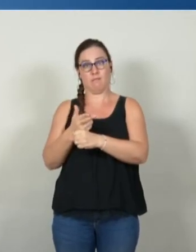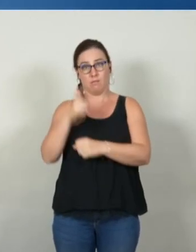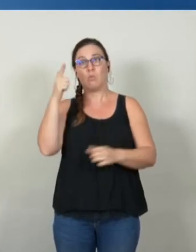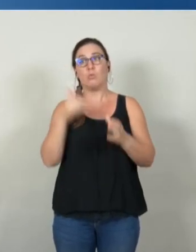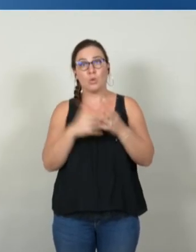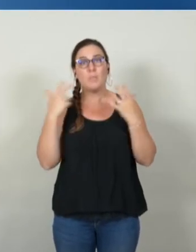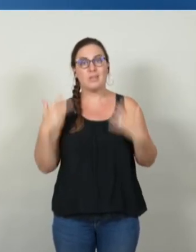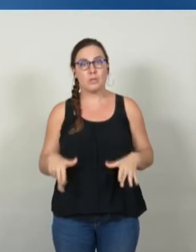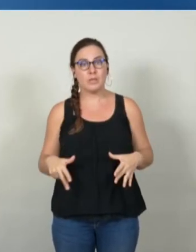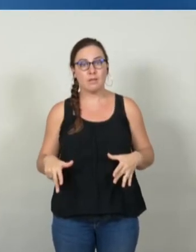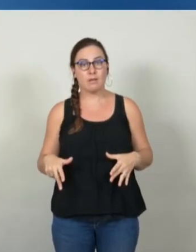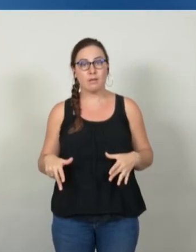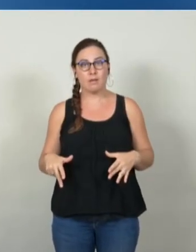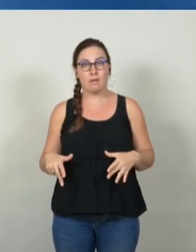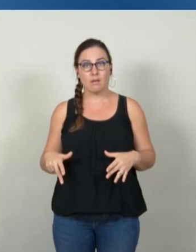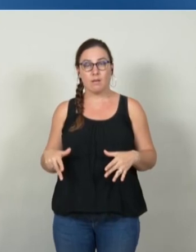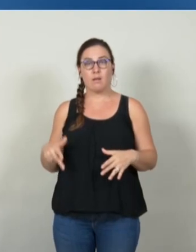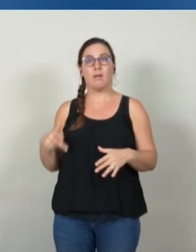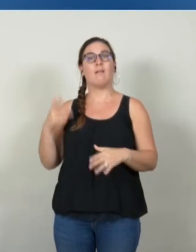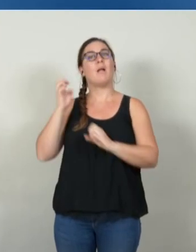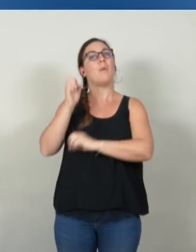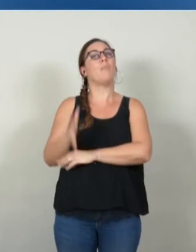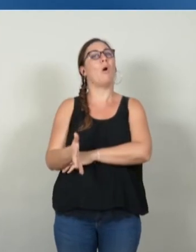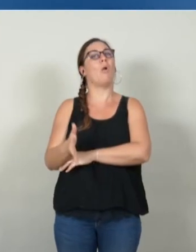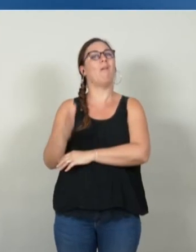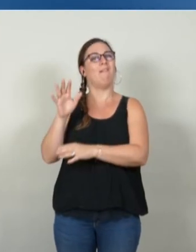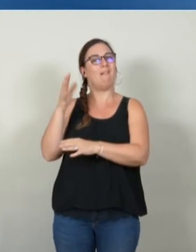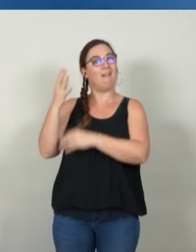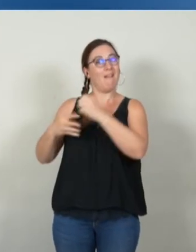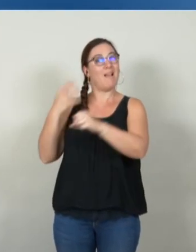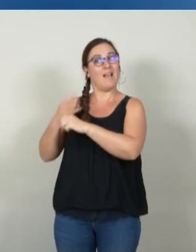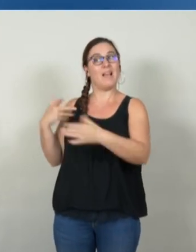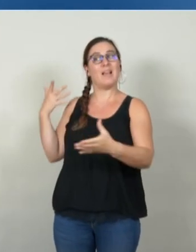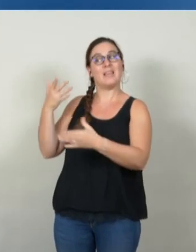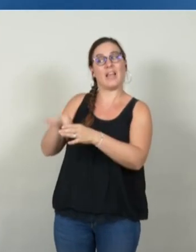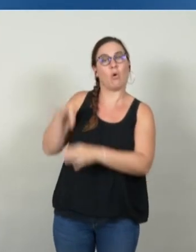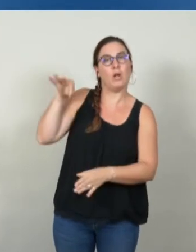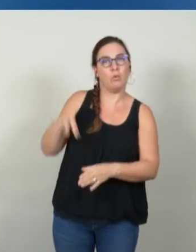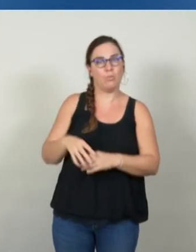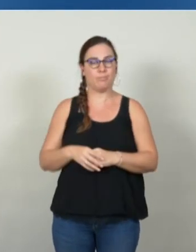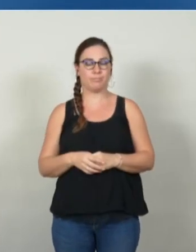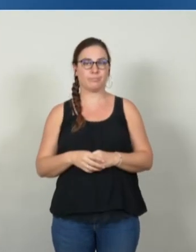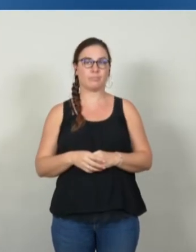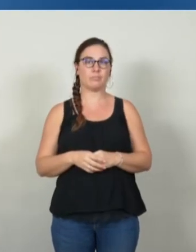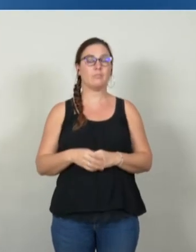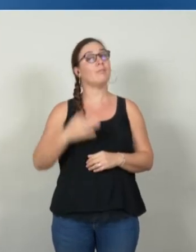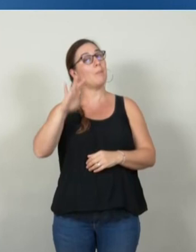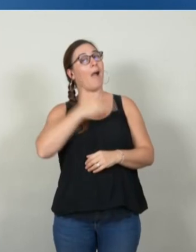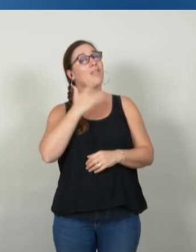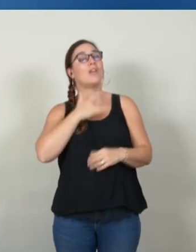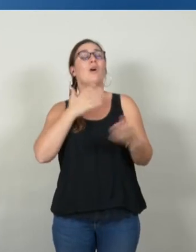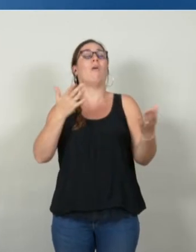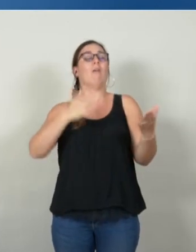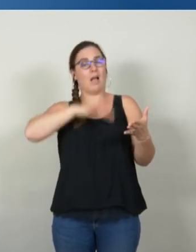soit 4 ans après l'arrivée d'Eric pioles à la mairie mais ce qui est très intéressant dans le rapport parce que